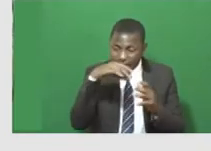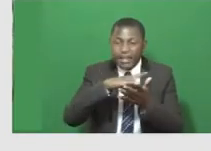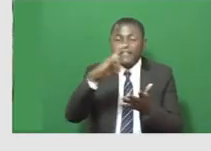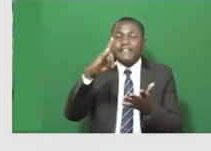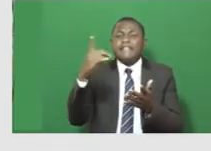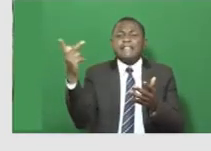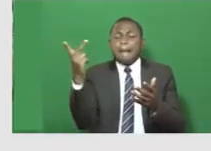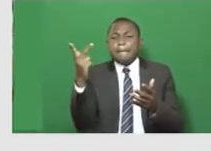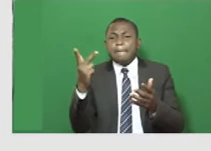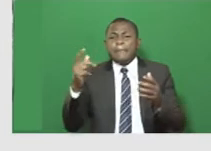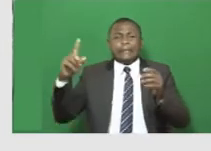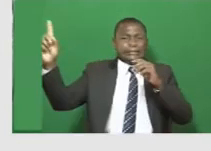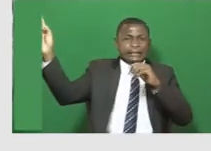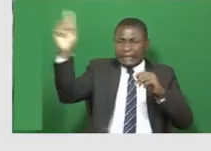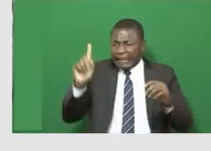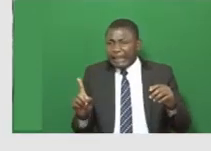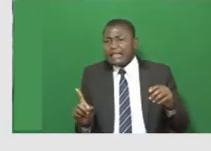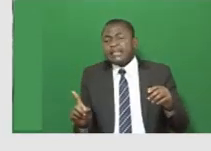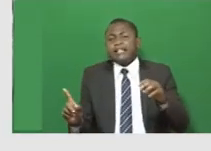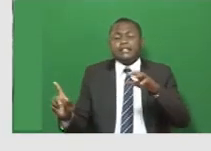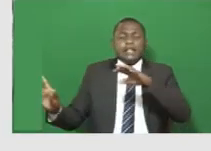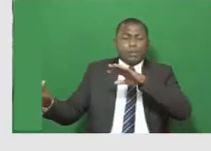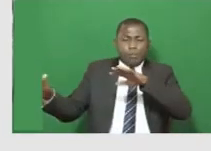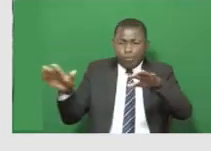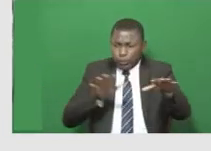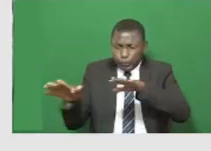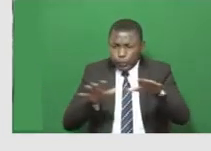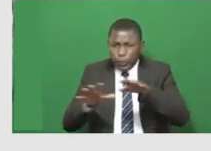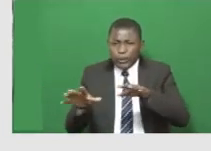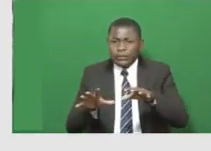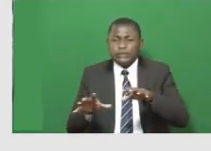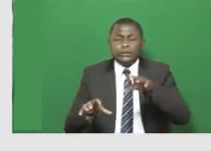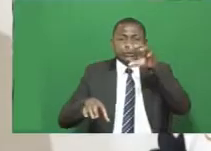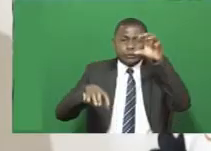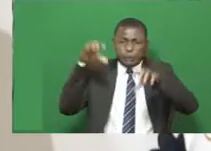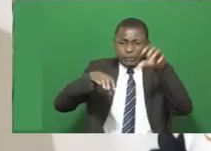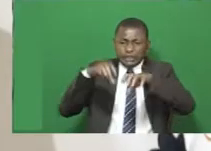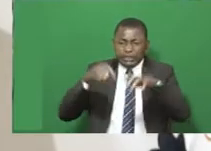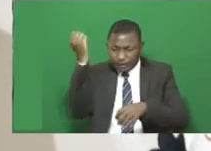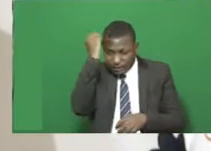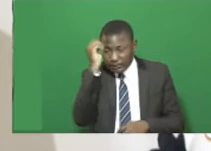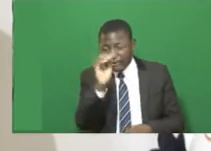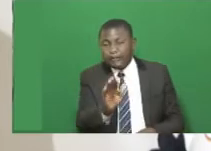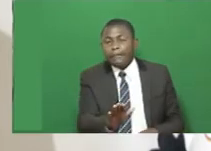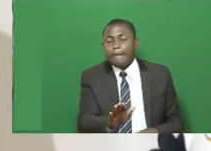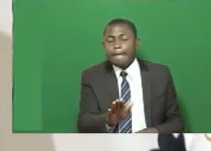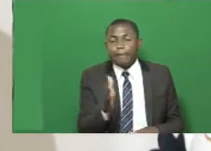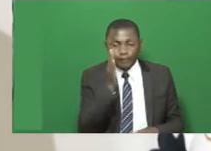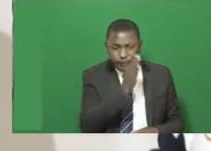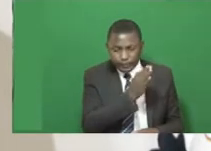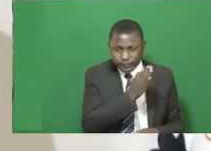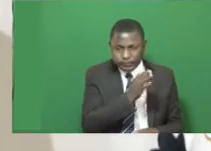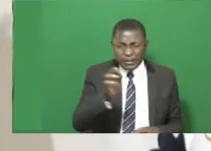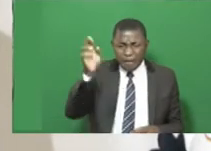nemanzwi nekutinhira nekudengendeka kwenyika nechimvuramawe chikuru. Right. Anzi temberi iri